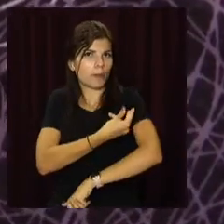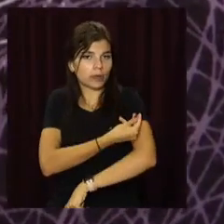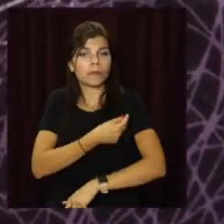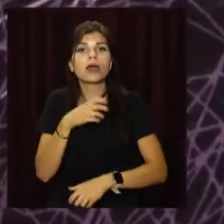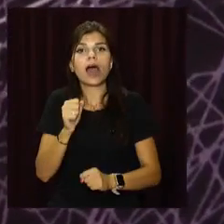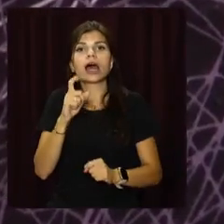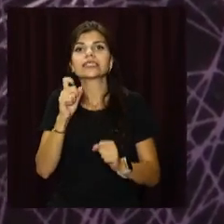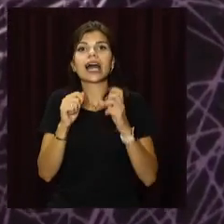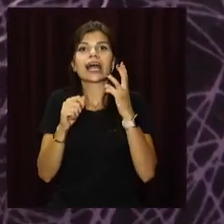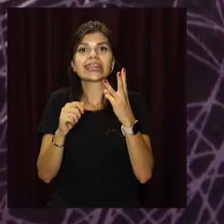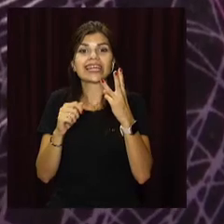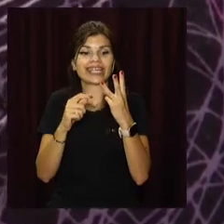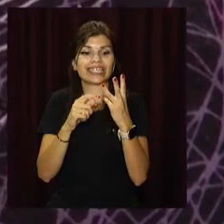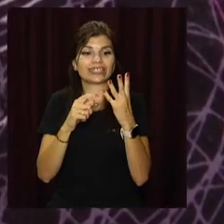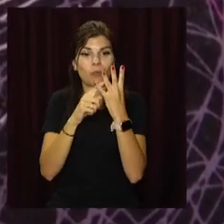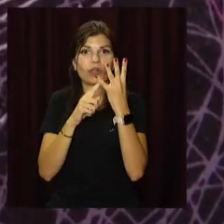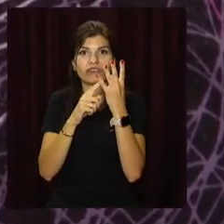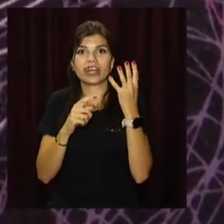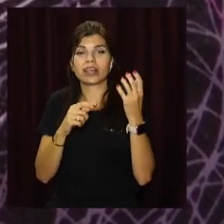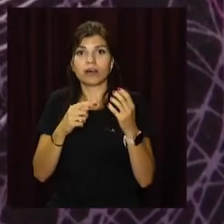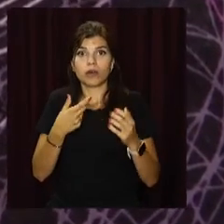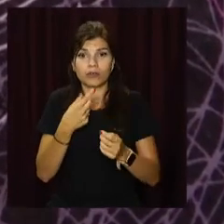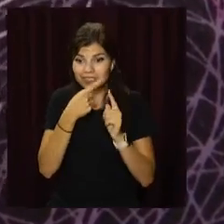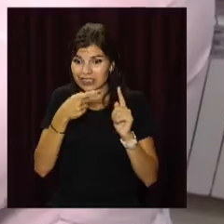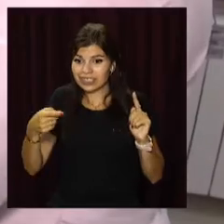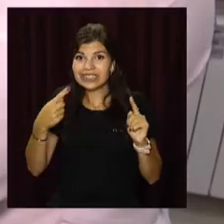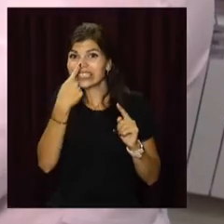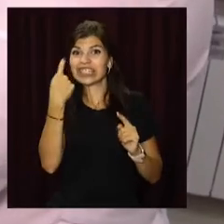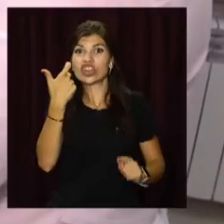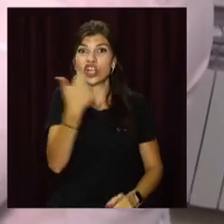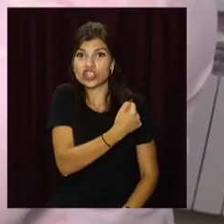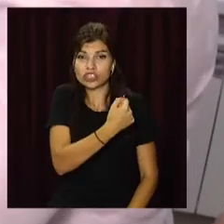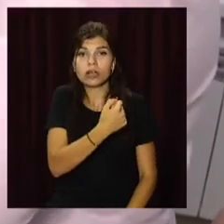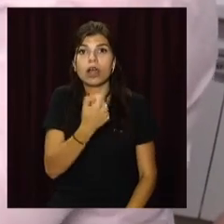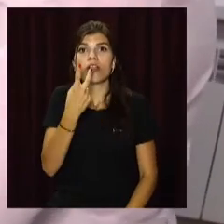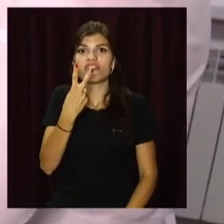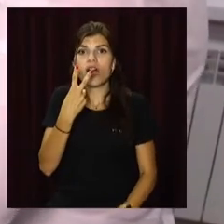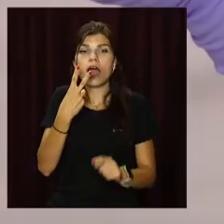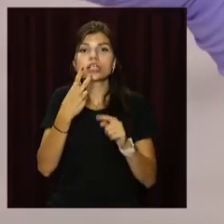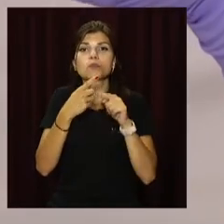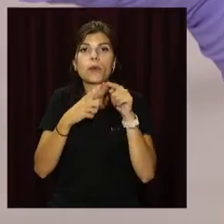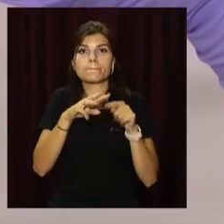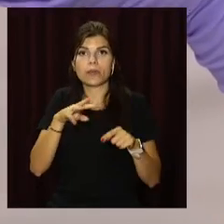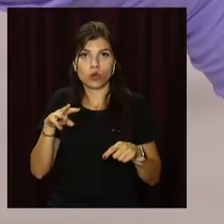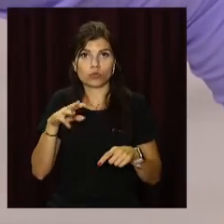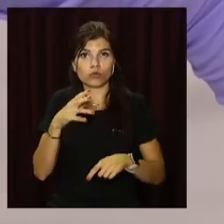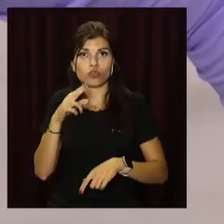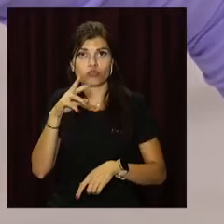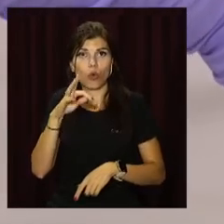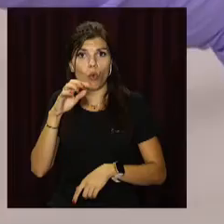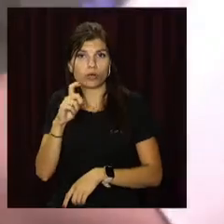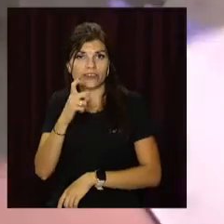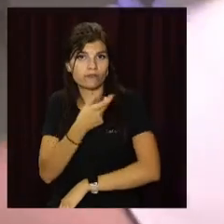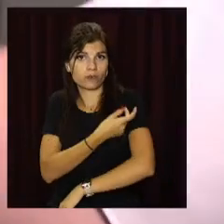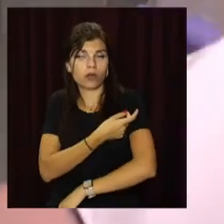А за 3,5 тижні липня вже ввели понад 2 мільйони доз препарату. Протягом минулої доби в країні працювали